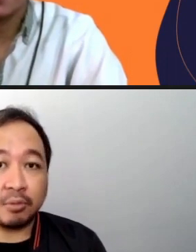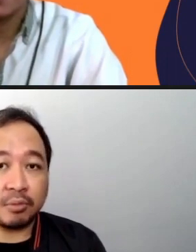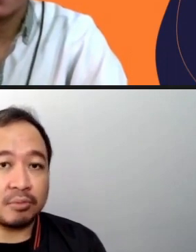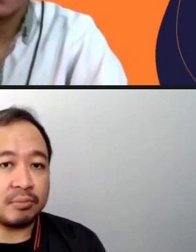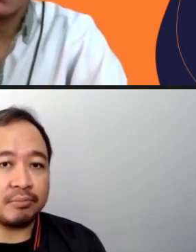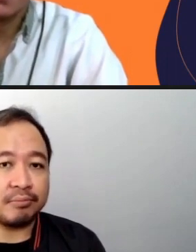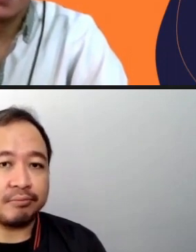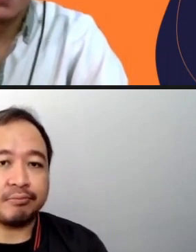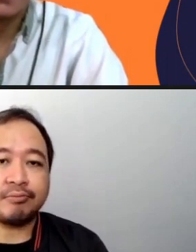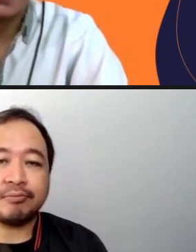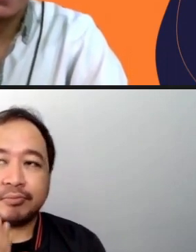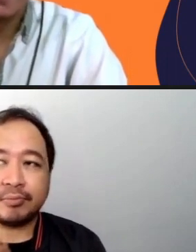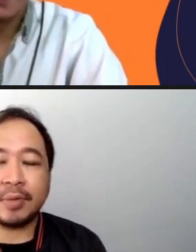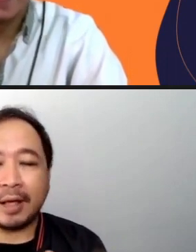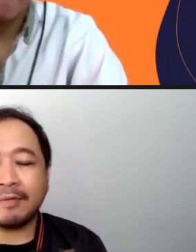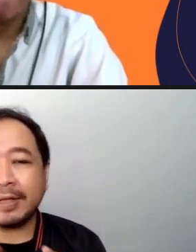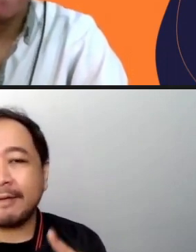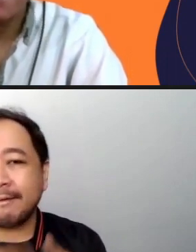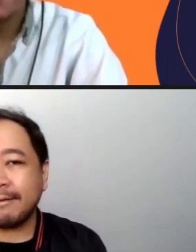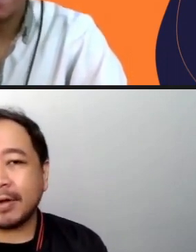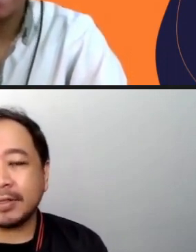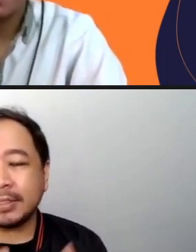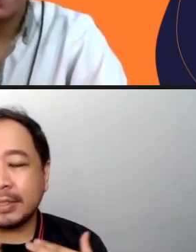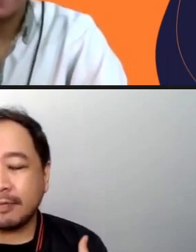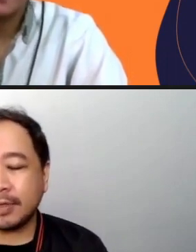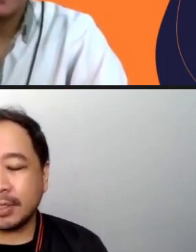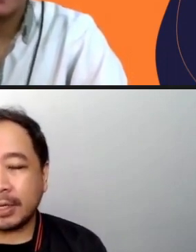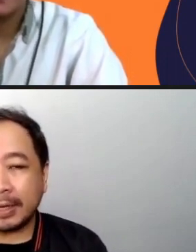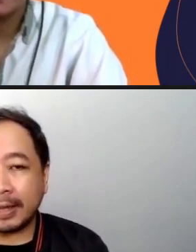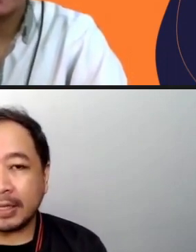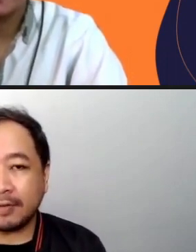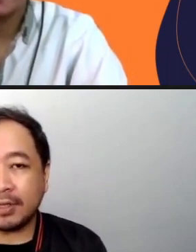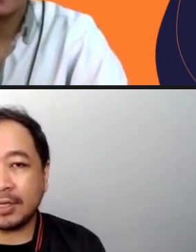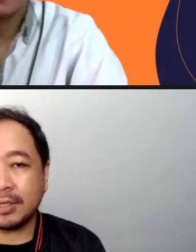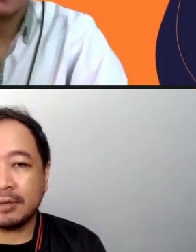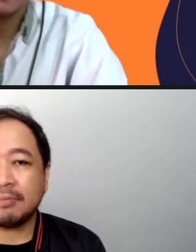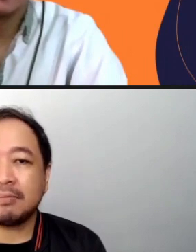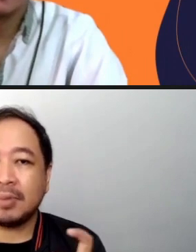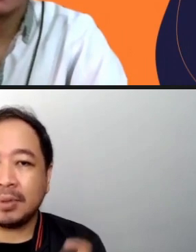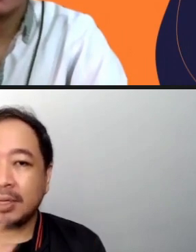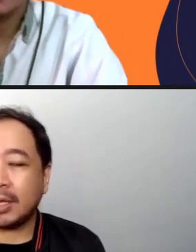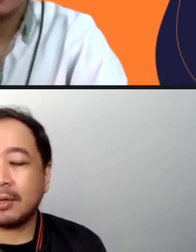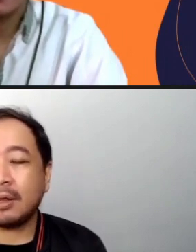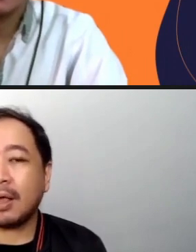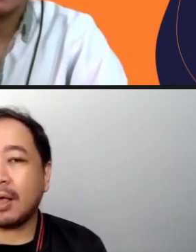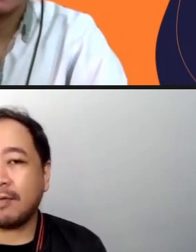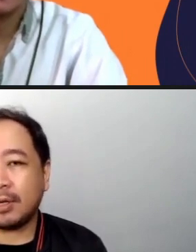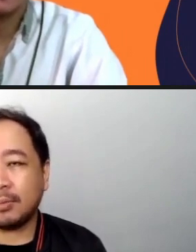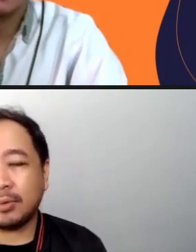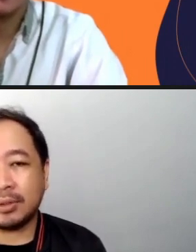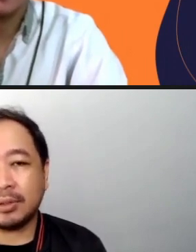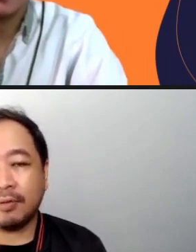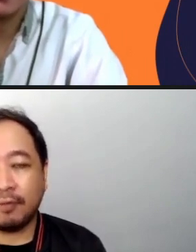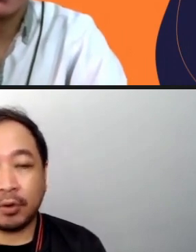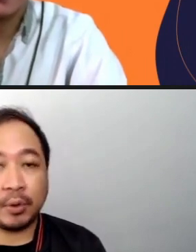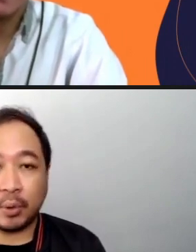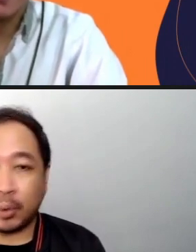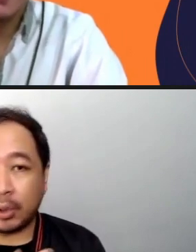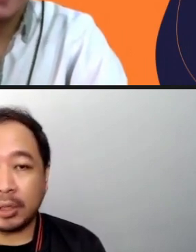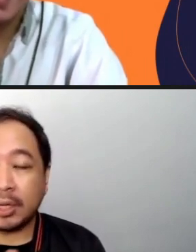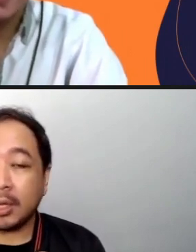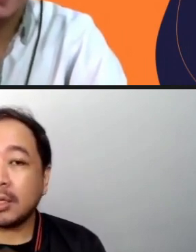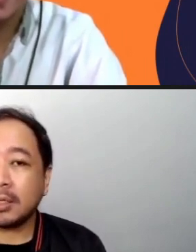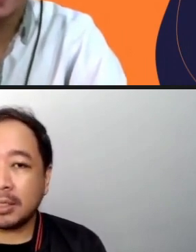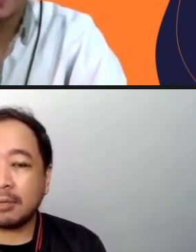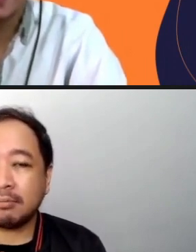po ng paggawa ng mga ibang physical activities na mabilis lang po siya and available po sa ating lahat at syempre pwede rin po sa